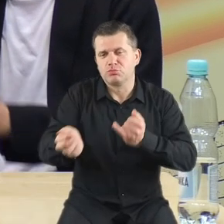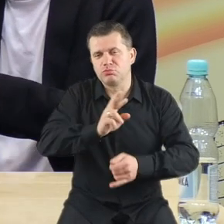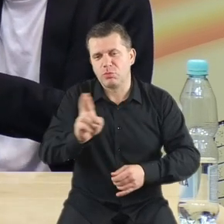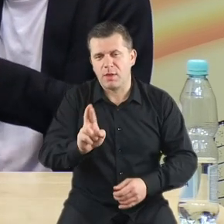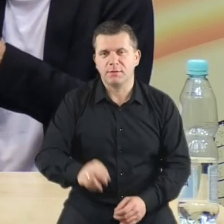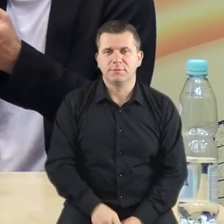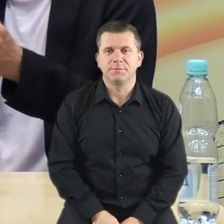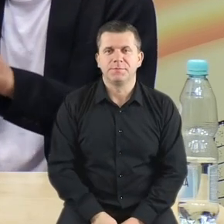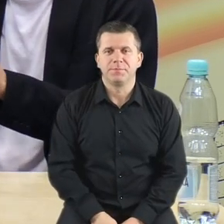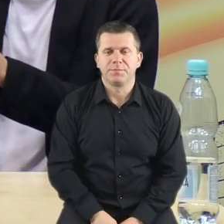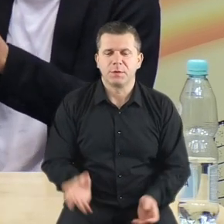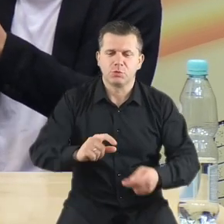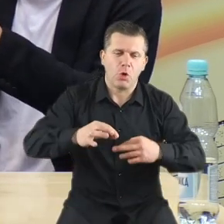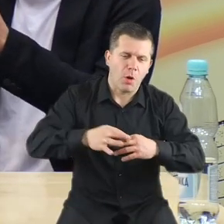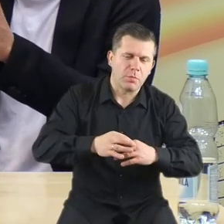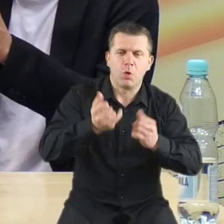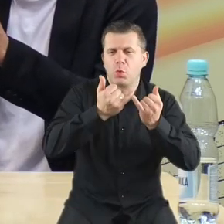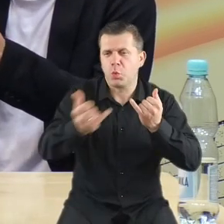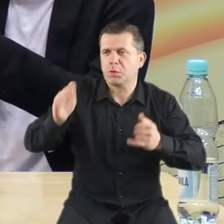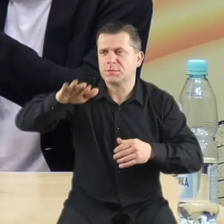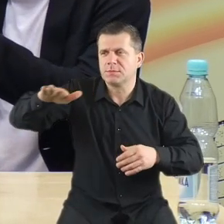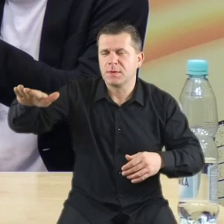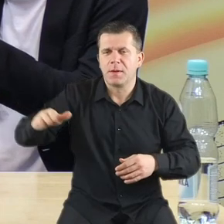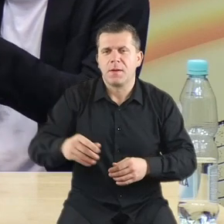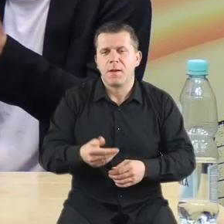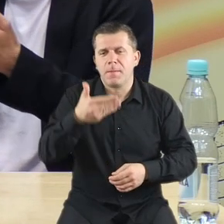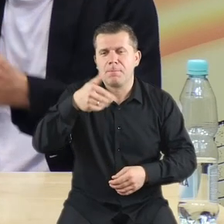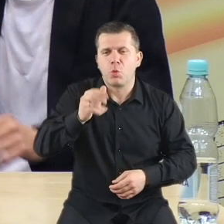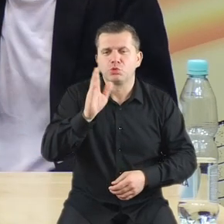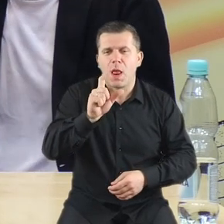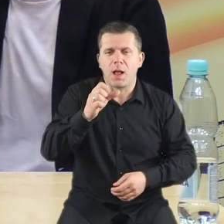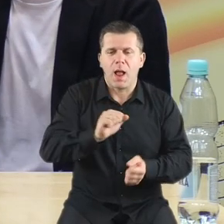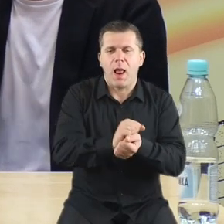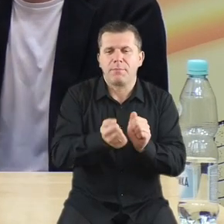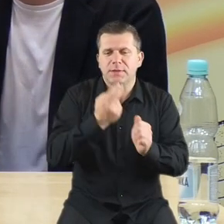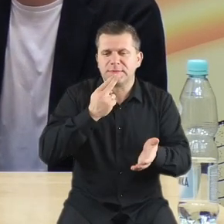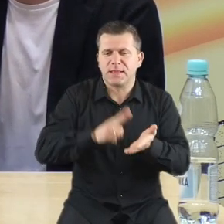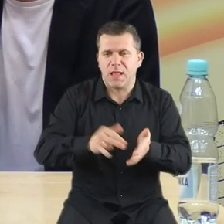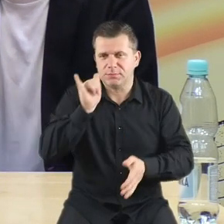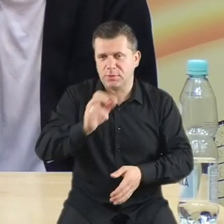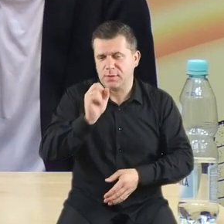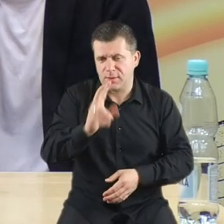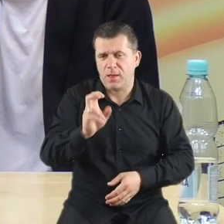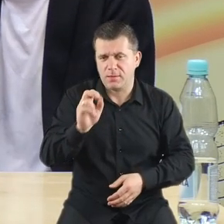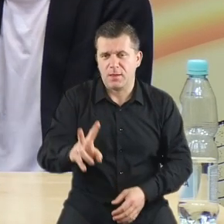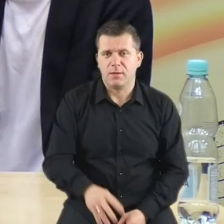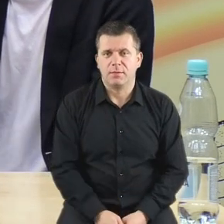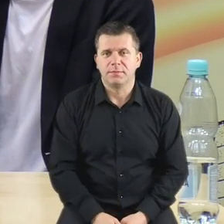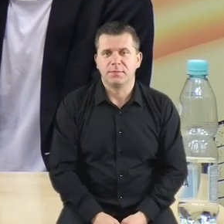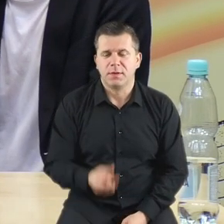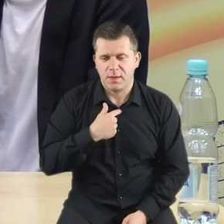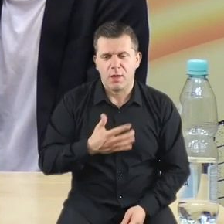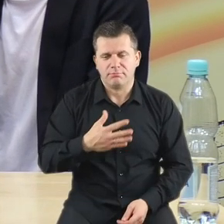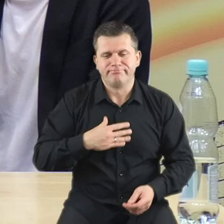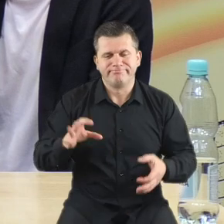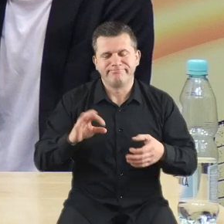jakąś obrączkę, no tam... czy jakiś małą muszelkę, czy znaczek pocztowy. Tak, rzeczywiście się przywiązuje. Myślę,